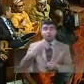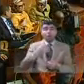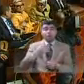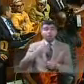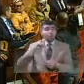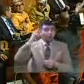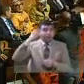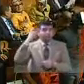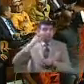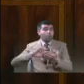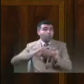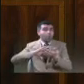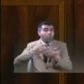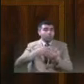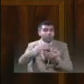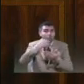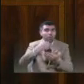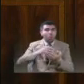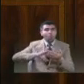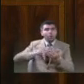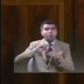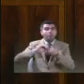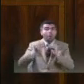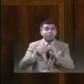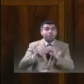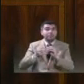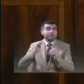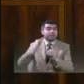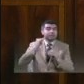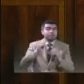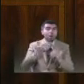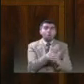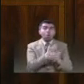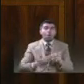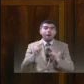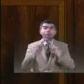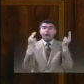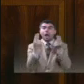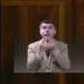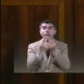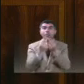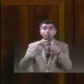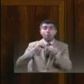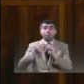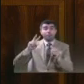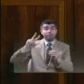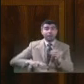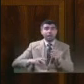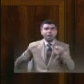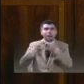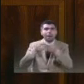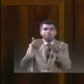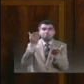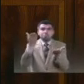سيد الرئيس الحكومة أن الهم الوحيد والأوحد الذي يؤرق حكومات العالم اليوم هو ليس فقط استرجاع التوازنات